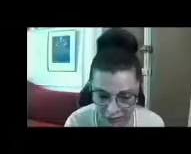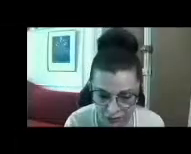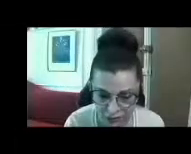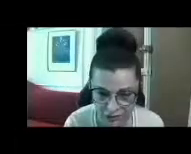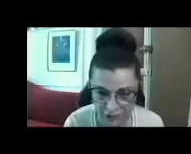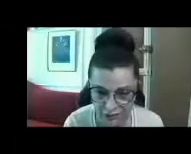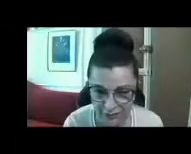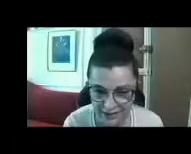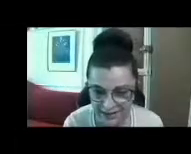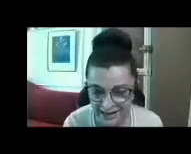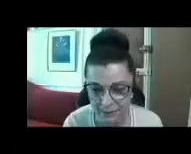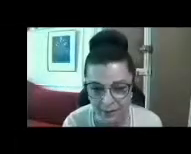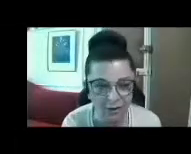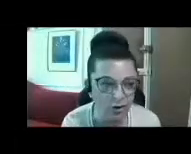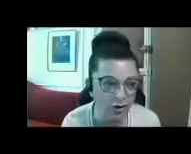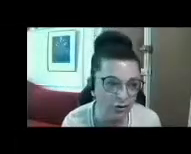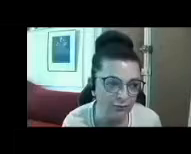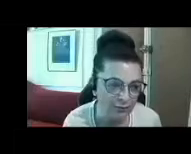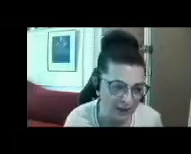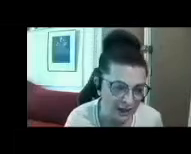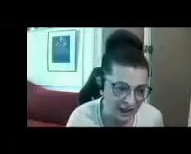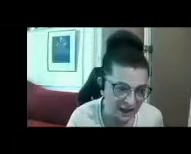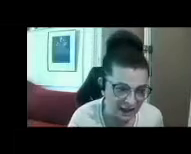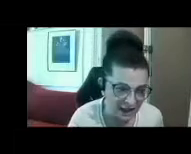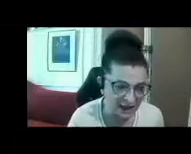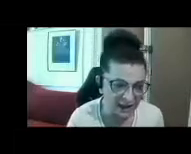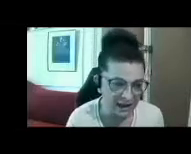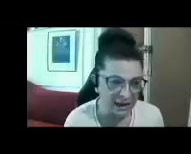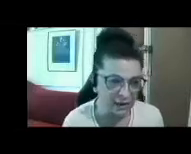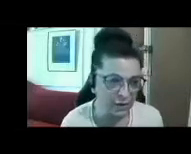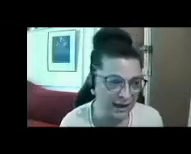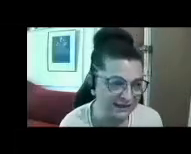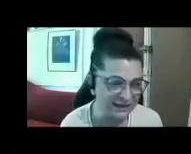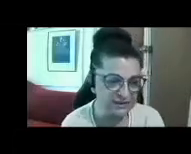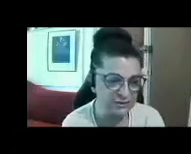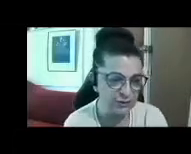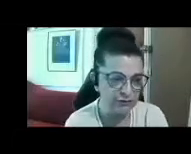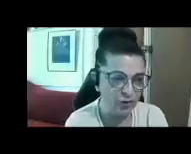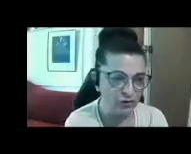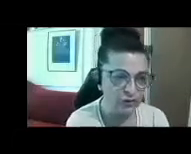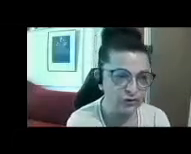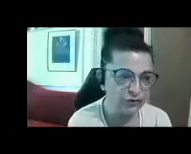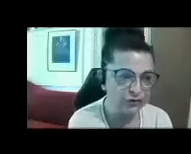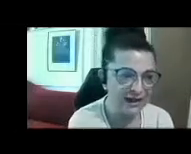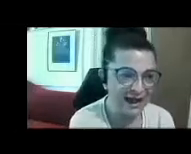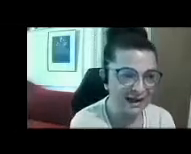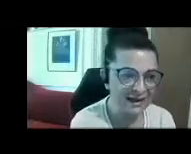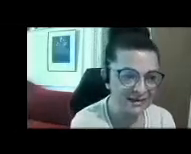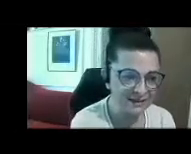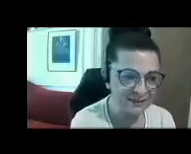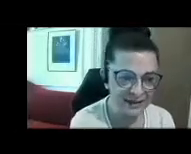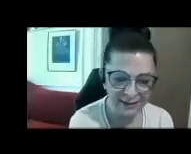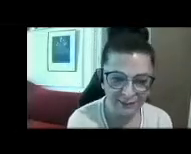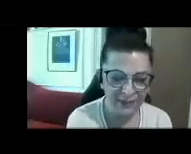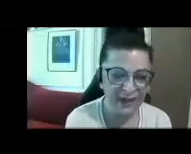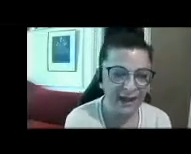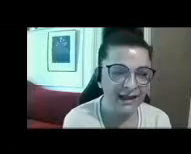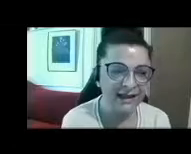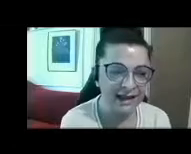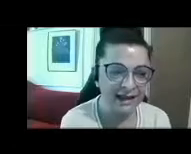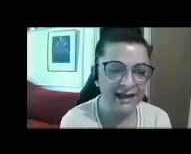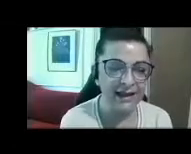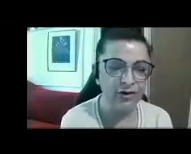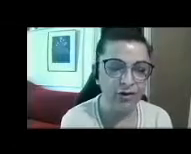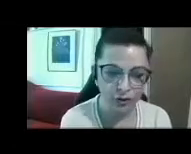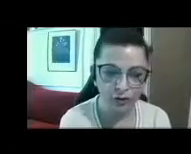et maintenant je vais passer la parole à l'oratrice suivante, Sophie Dal-Nasebi,